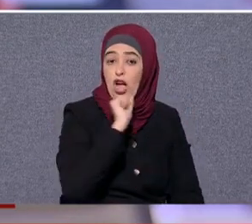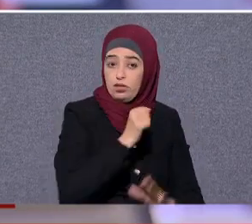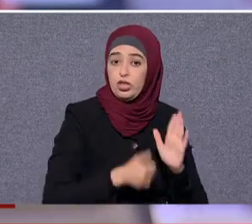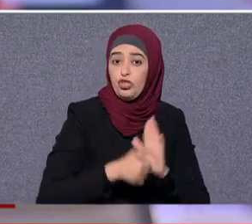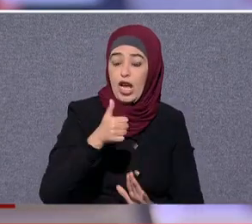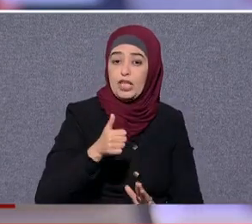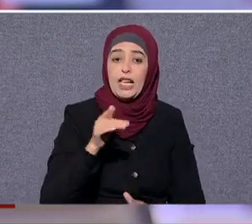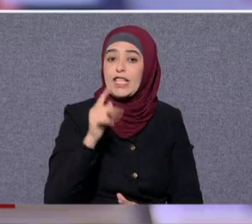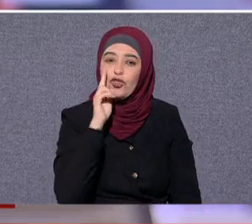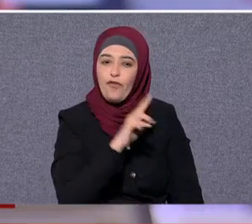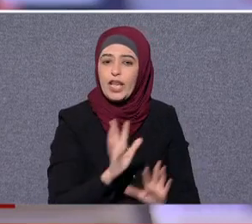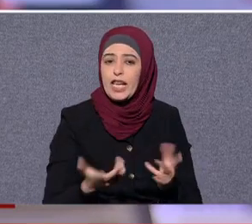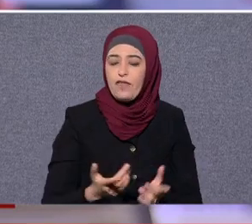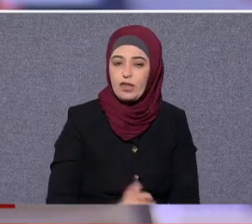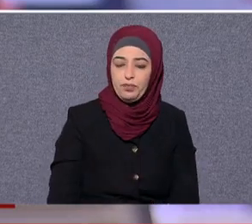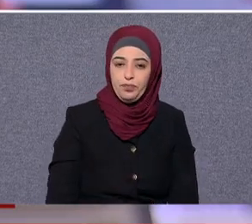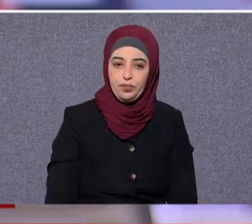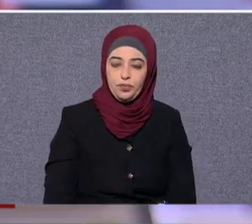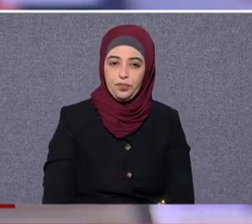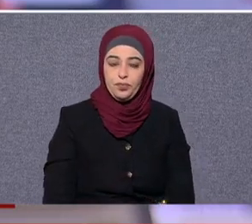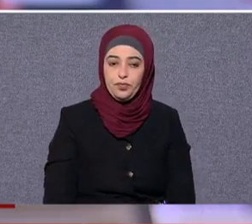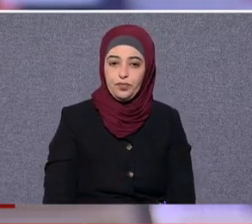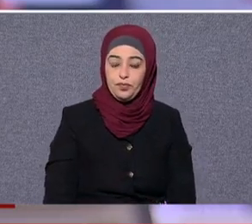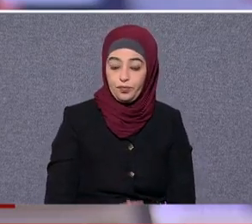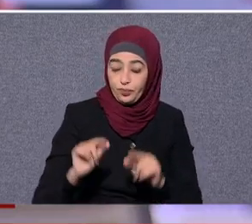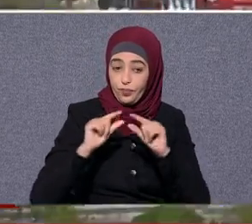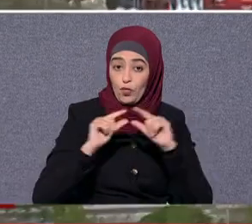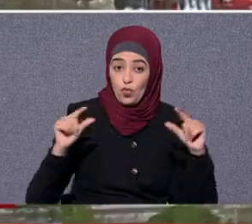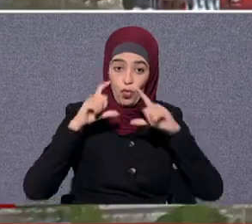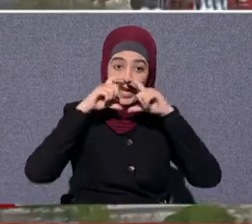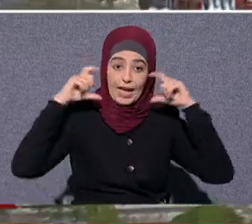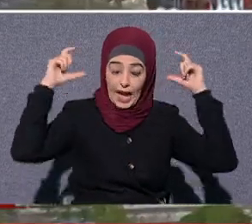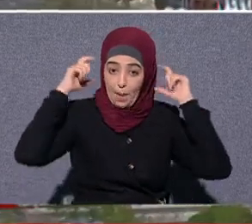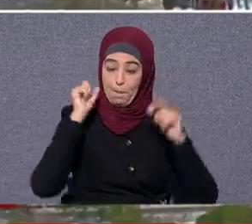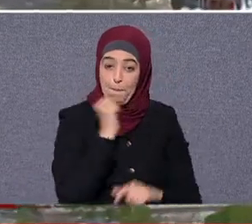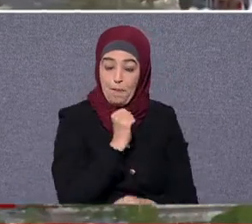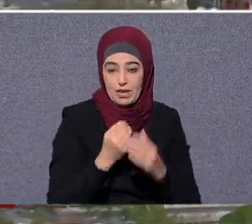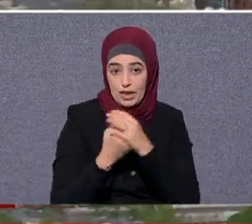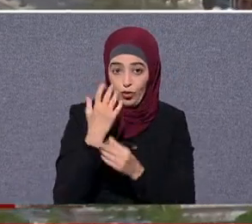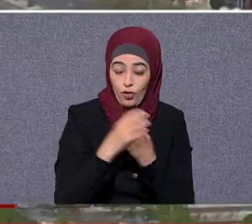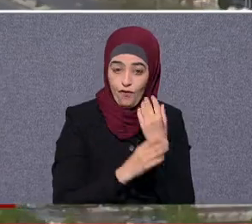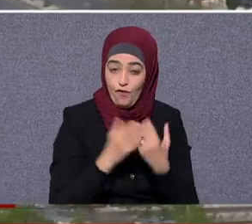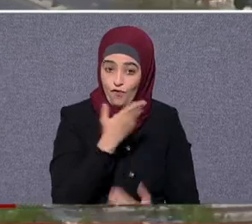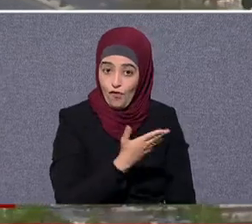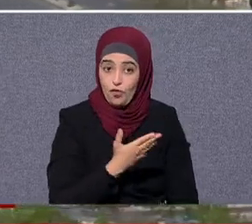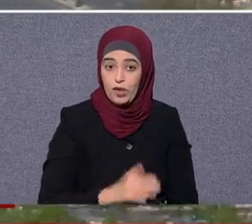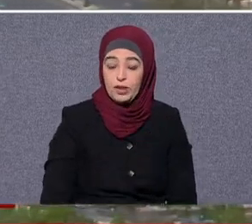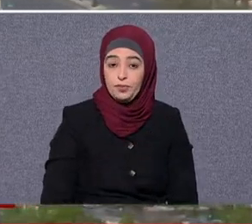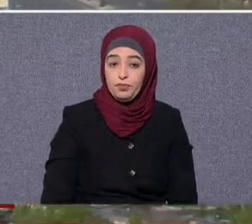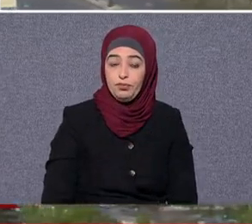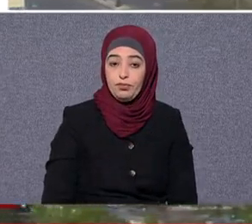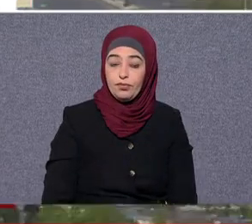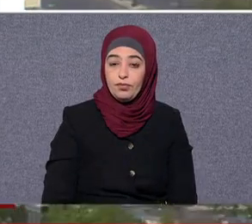نجاعتها؟ نعم، كما تعلمين بالنسبة لاستخدام الكمامة والكفوف أو